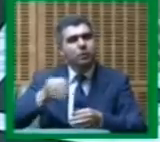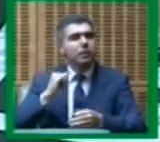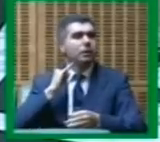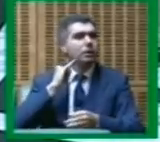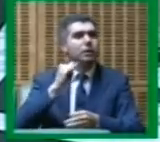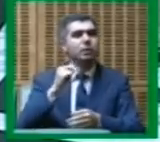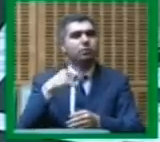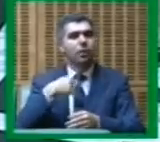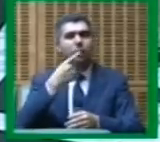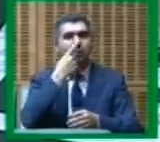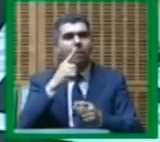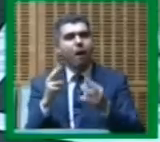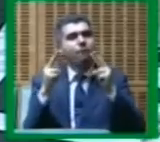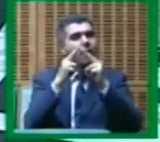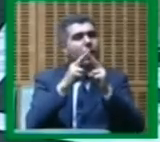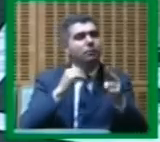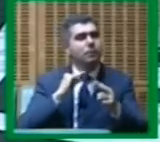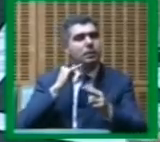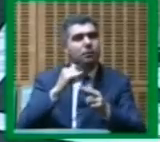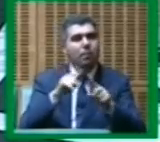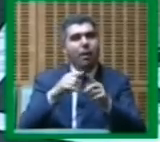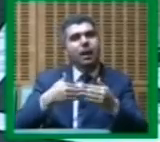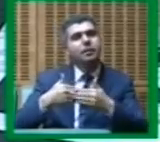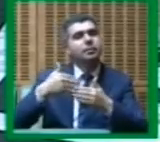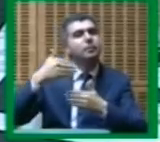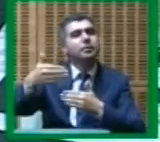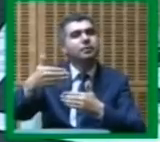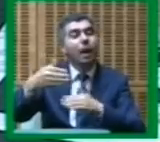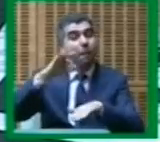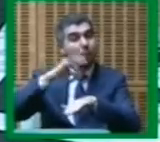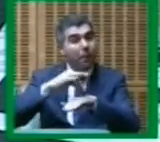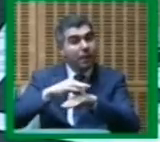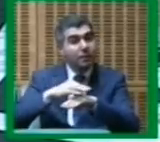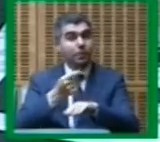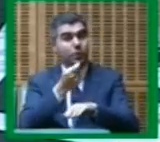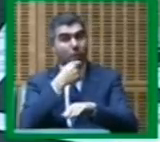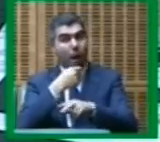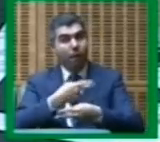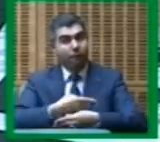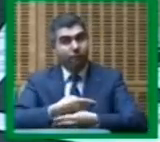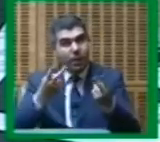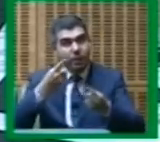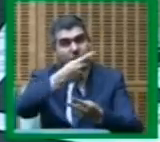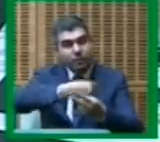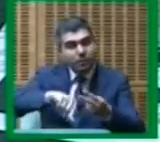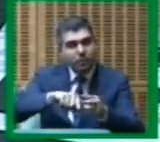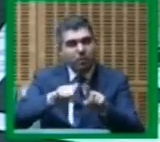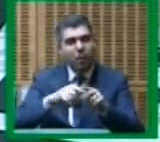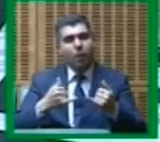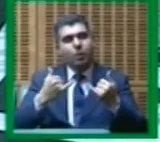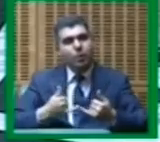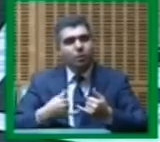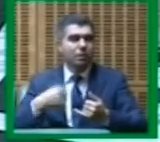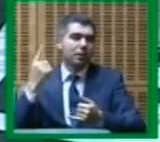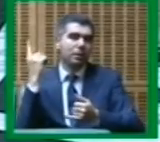طبعا الدفعات اللي كنطلبوا تاجيل الدفعات اللي عطينا. اليوم طبعا غادي تكون قراءات، حنا غادي ننتظروا.